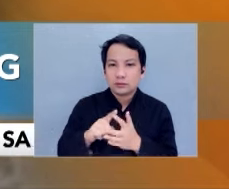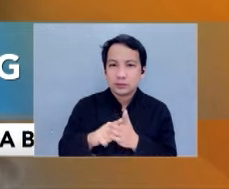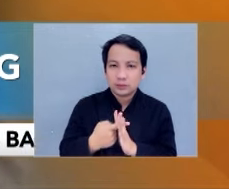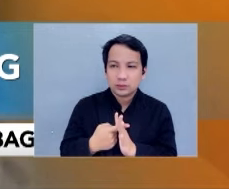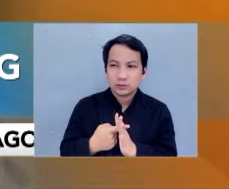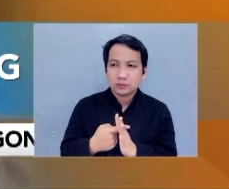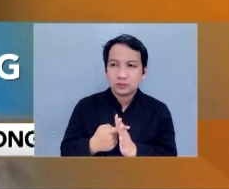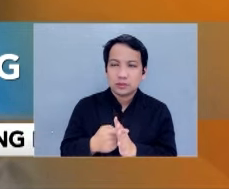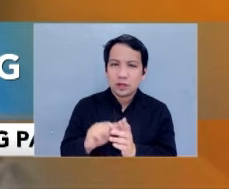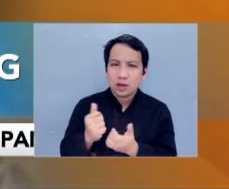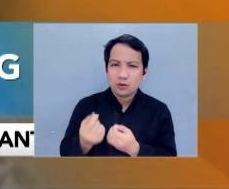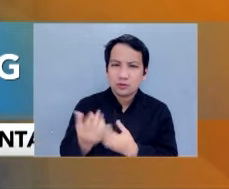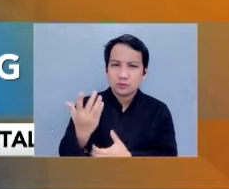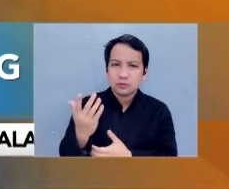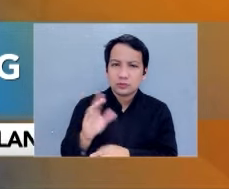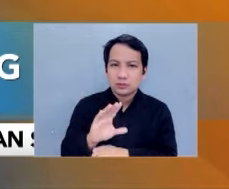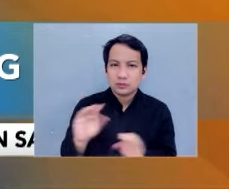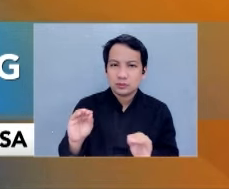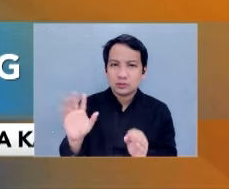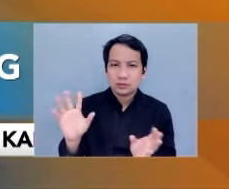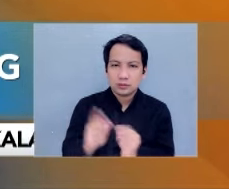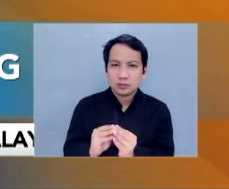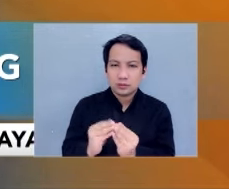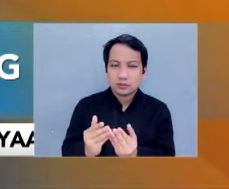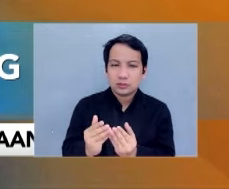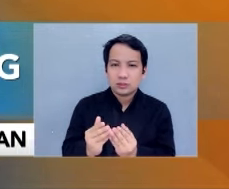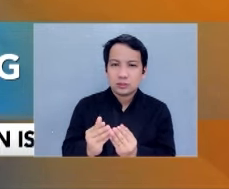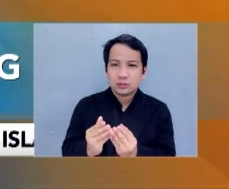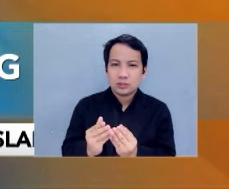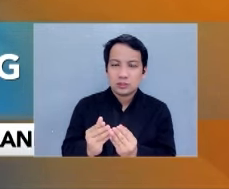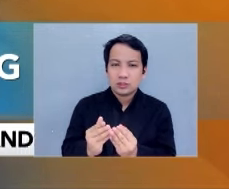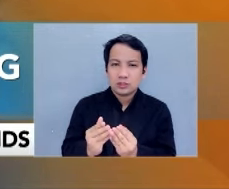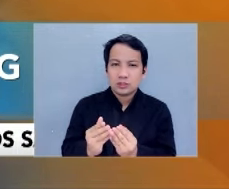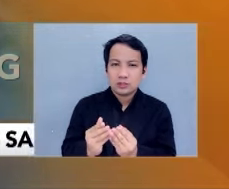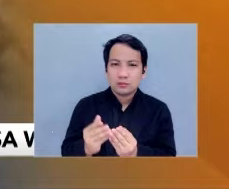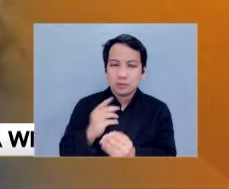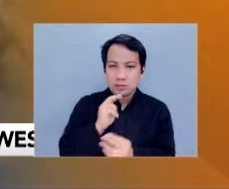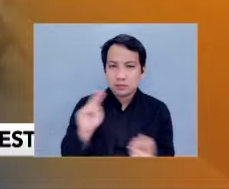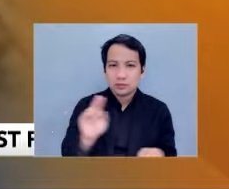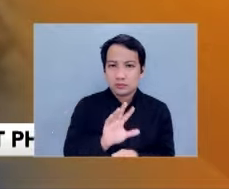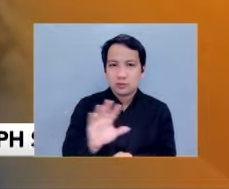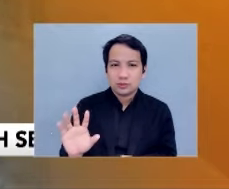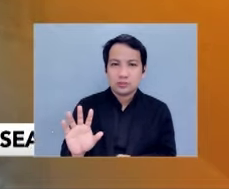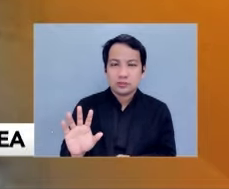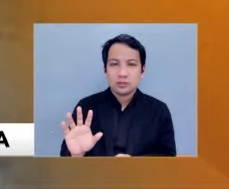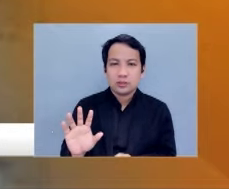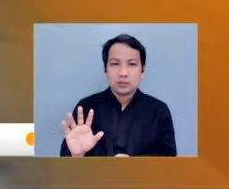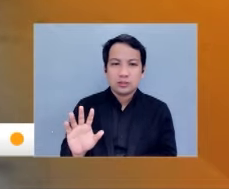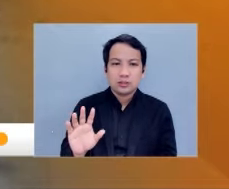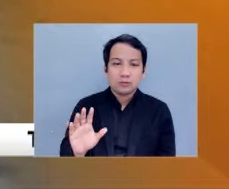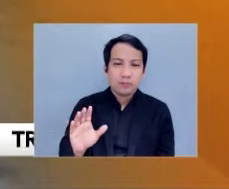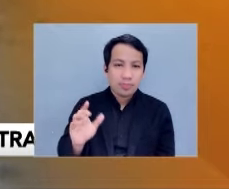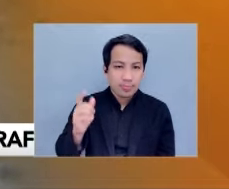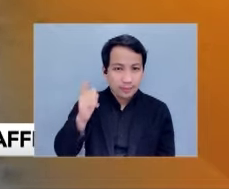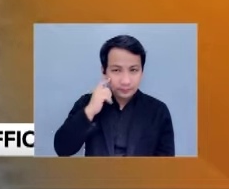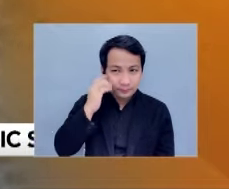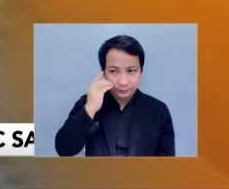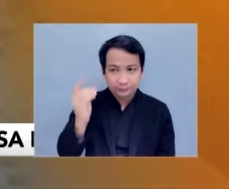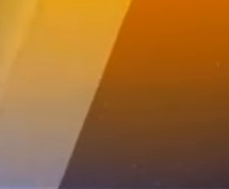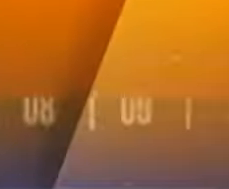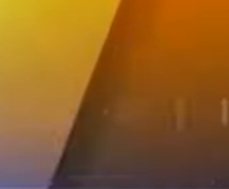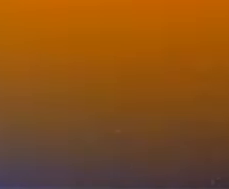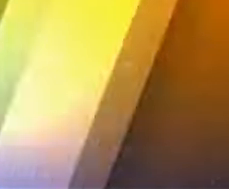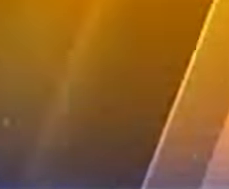magkano ang kabuuang halaga ng nasunog na ari-arian. Nagbabalita mula sa frontline, Gary De Leon, News